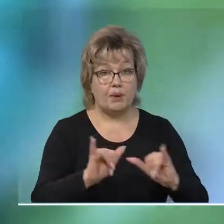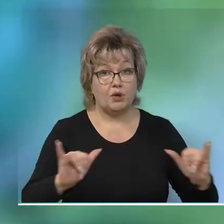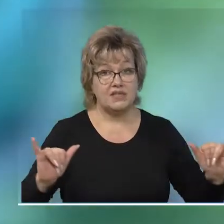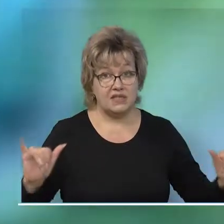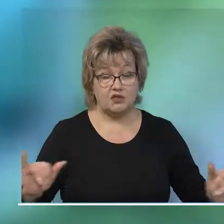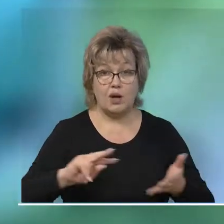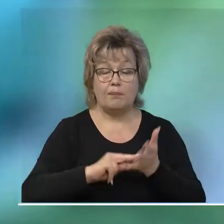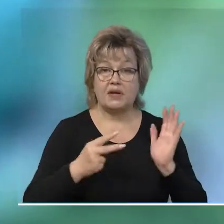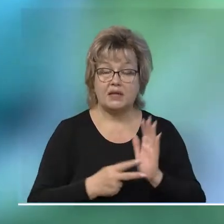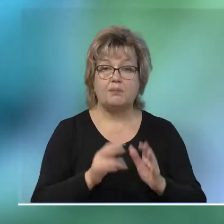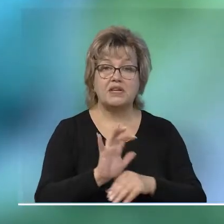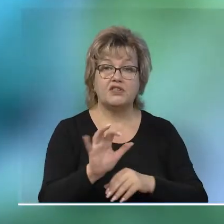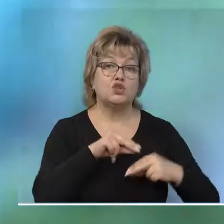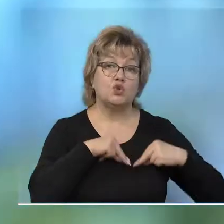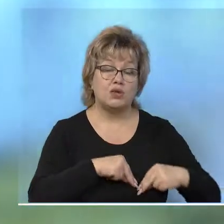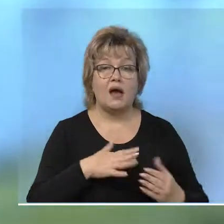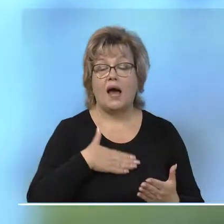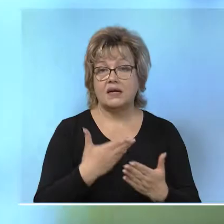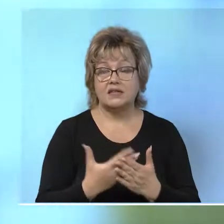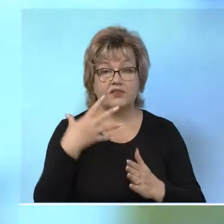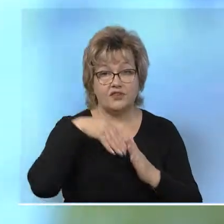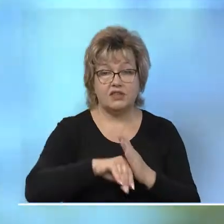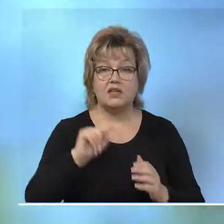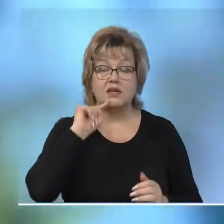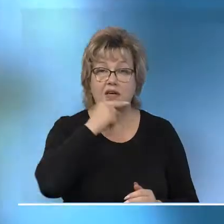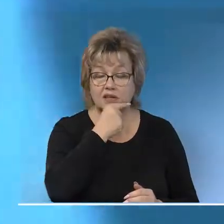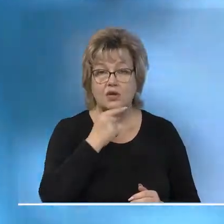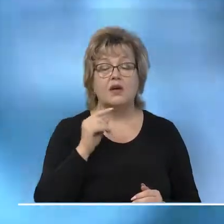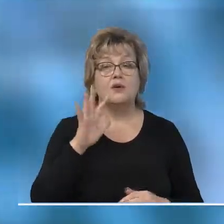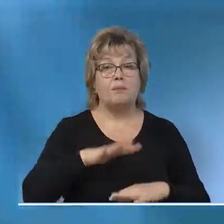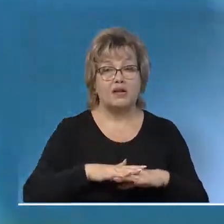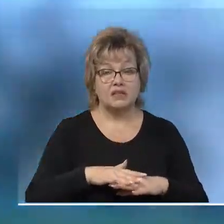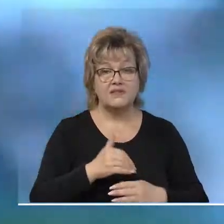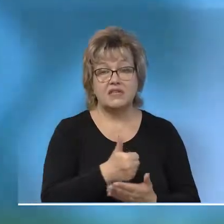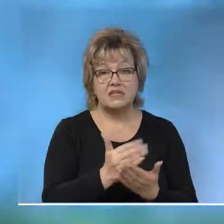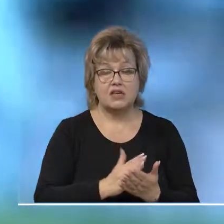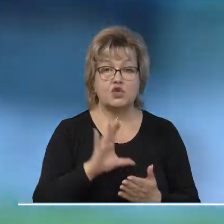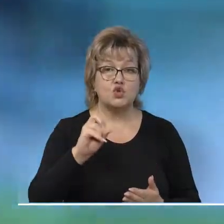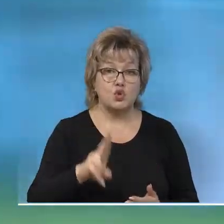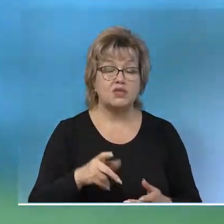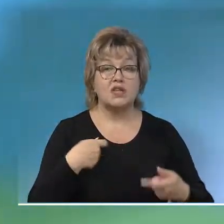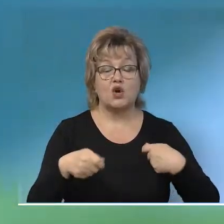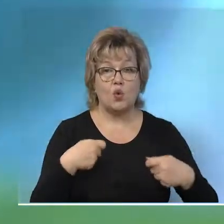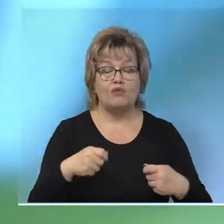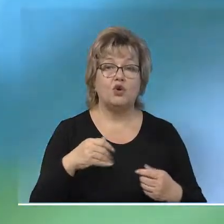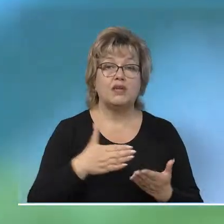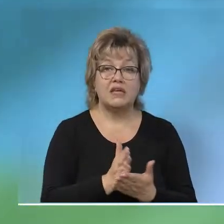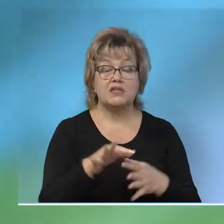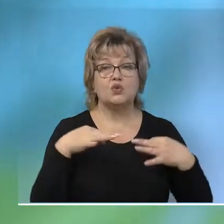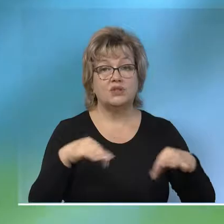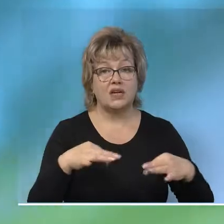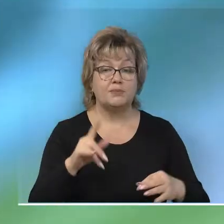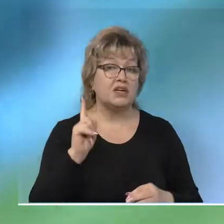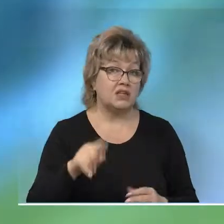Масштабировать и популяризировать проект «Производительность труда», активнее внедрять бережливые технологии в банковский сектор, соцсферу и торговлю,